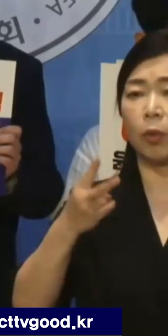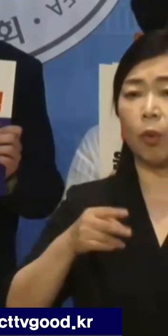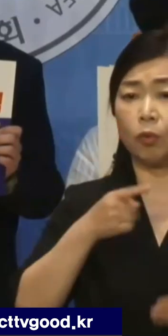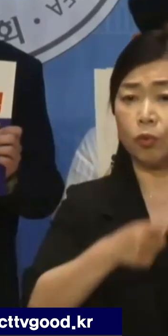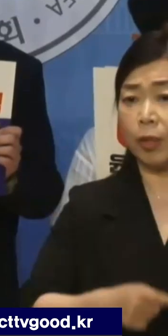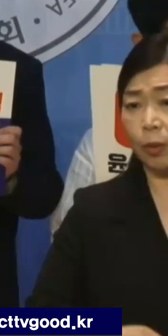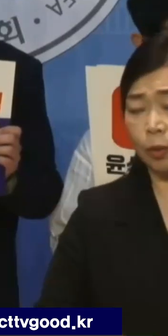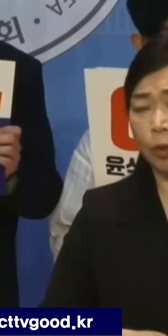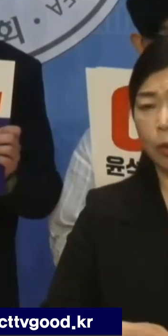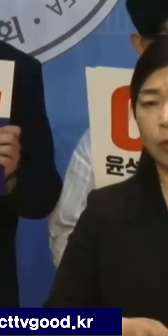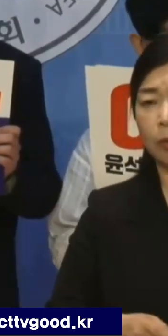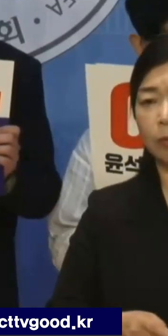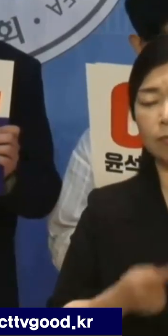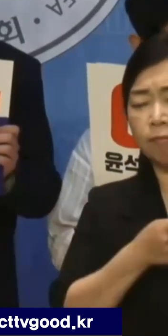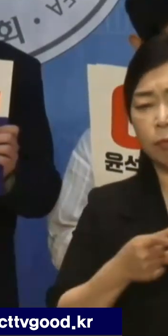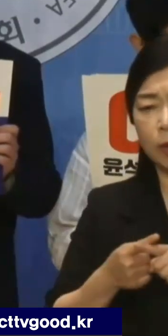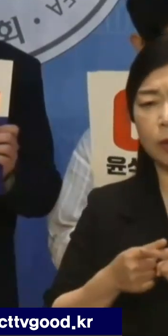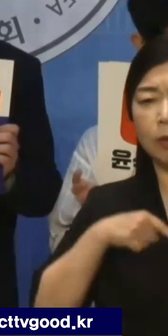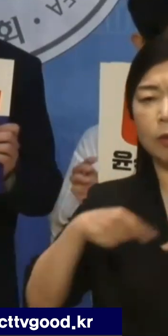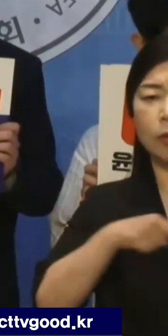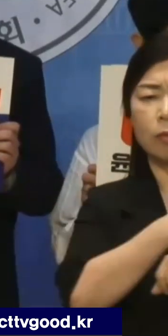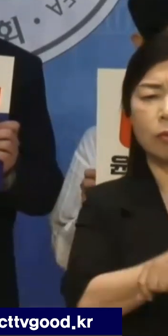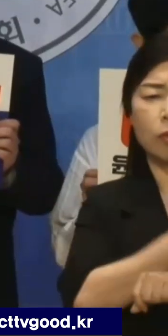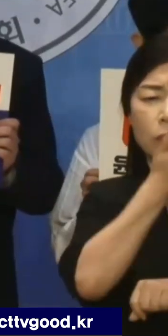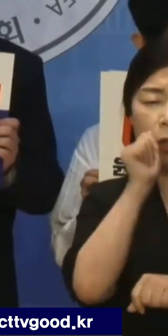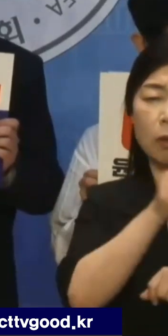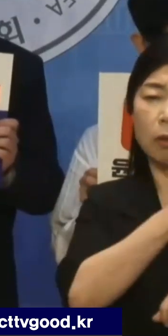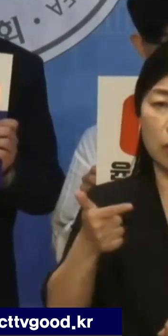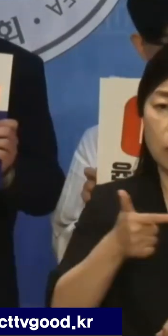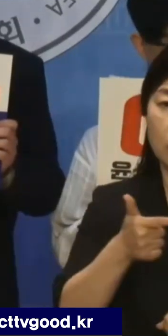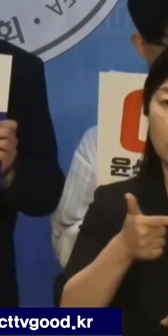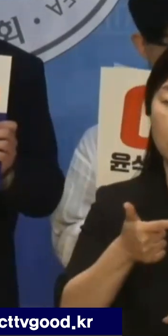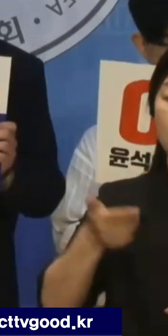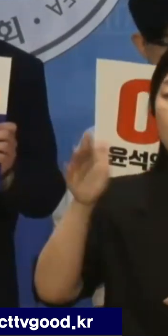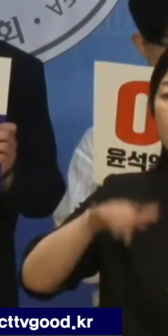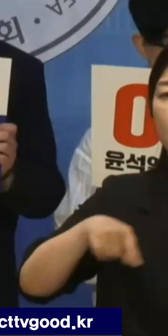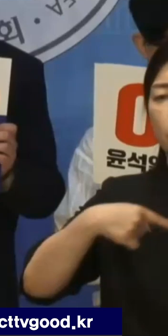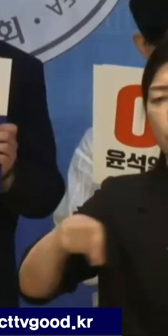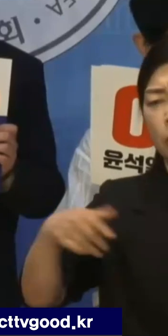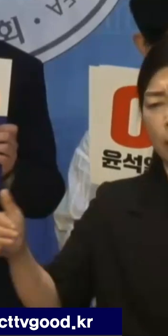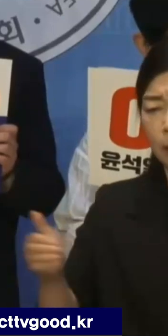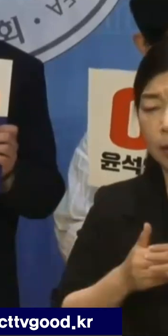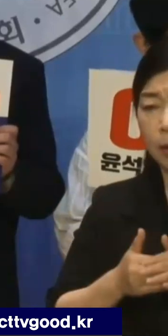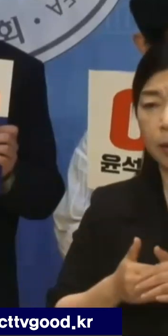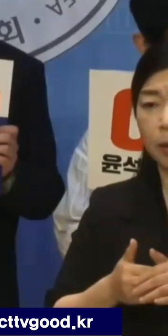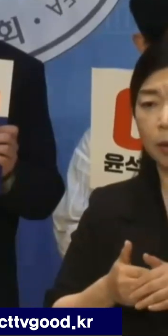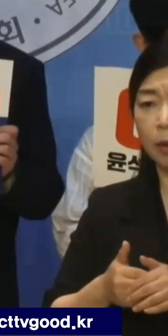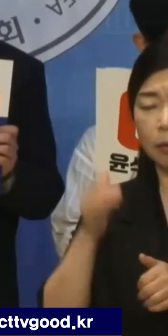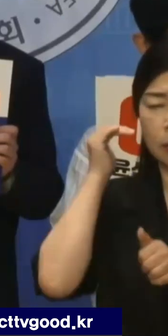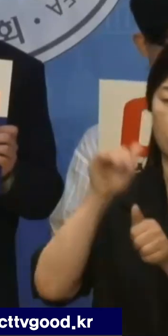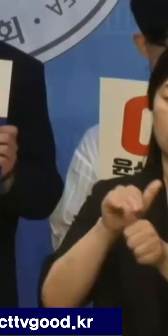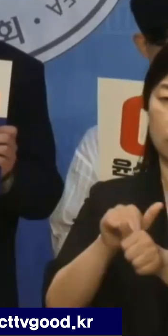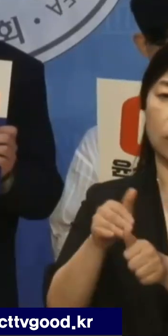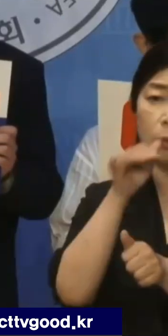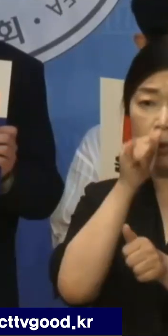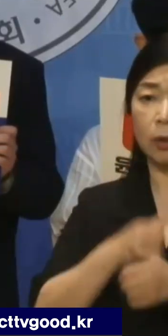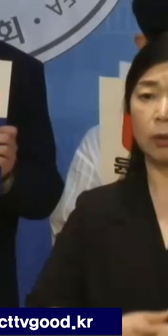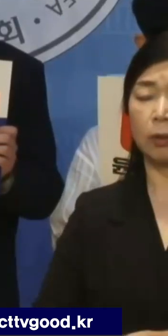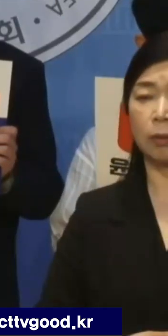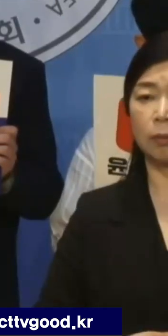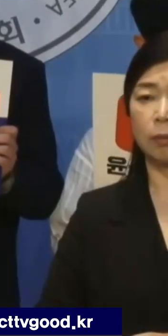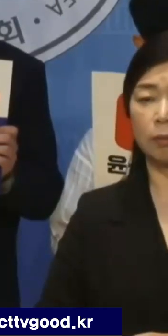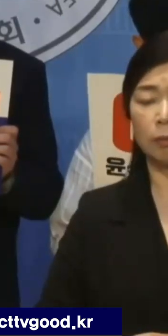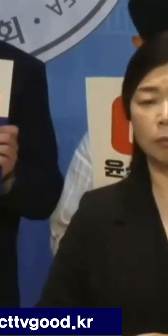윤석열 대통령의 막무가내식 무능의 정치가 이제 교육까지 흔들고 있습니다. 누군가에게는 몇 년